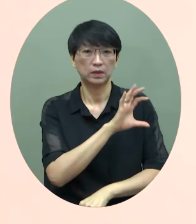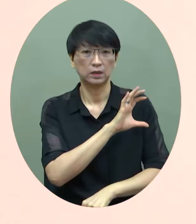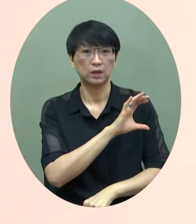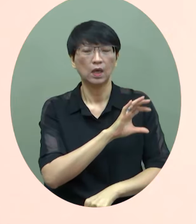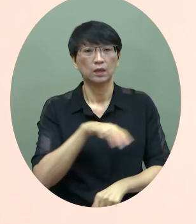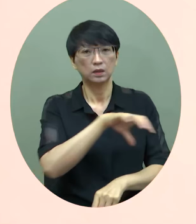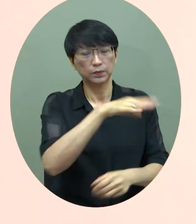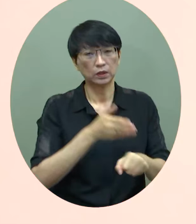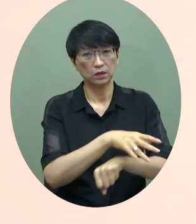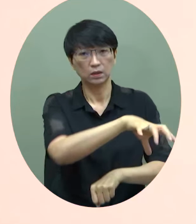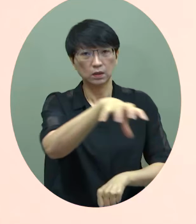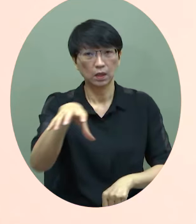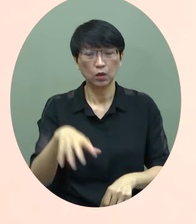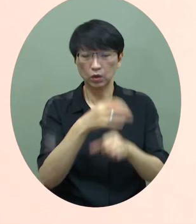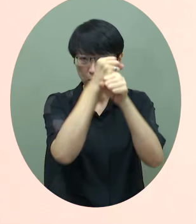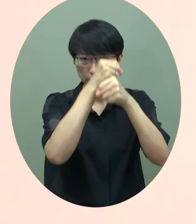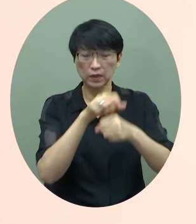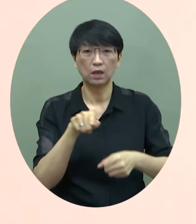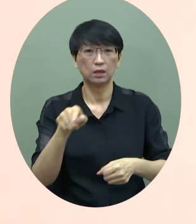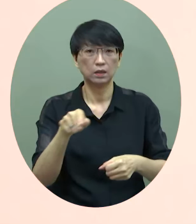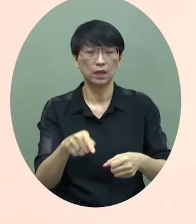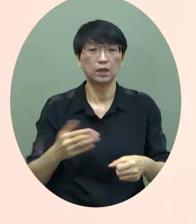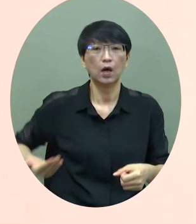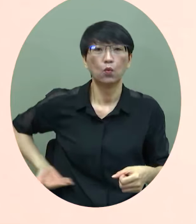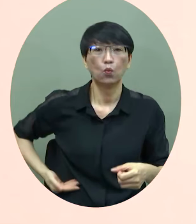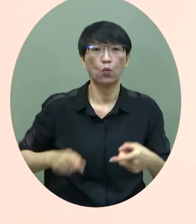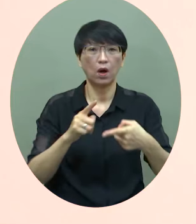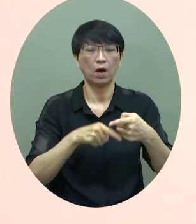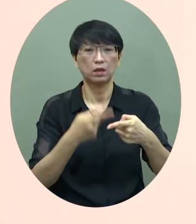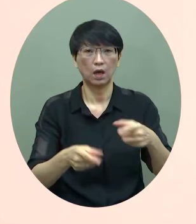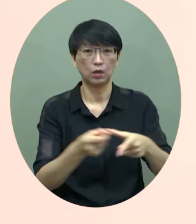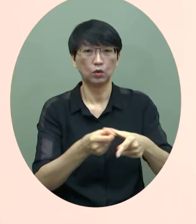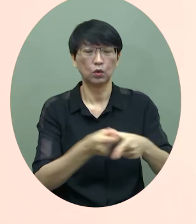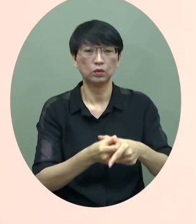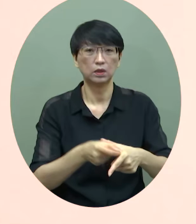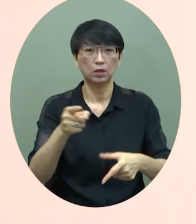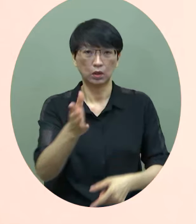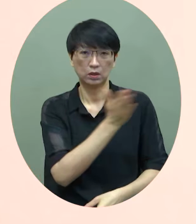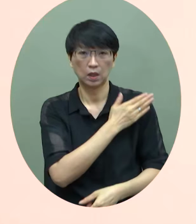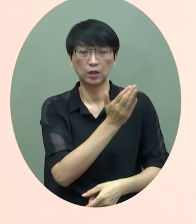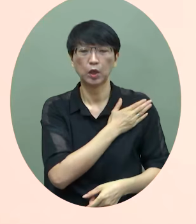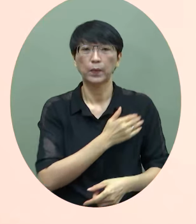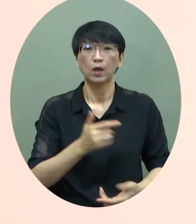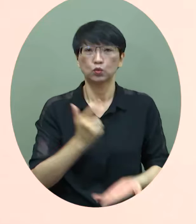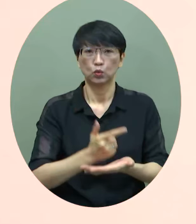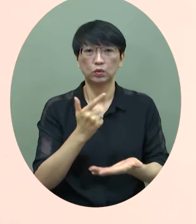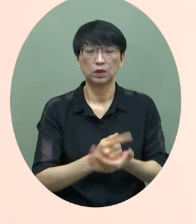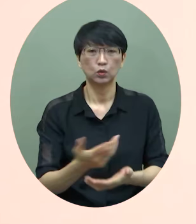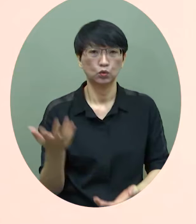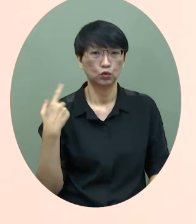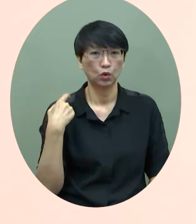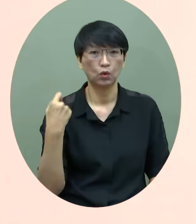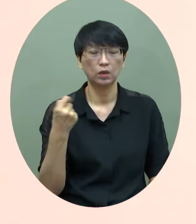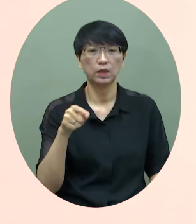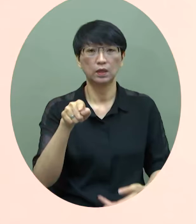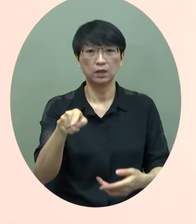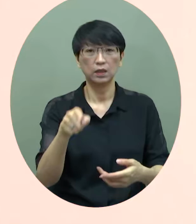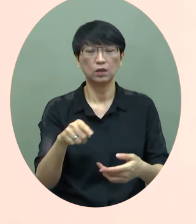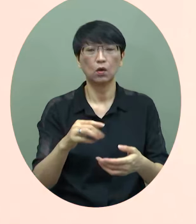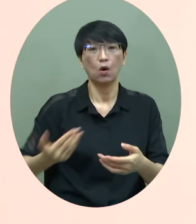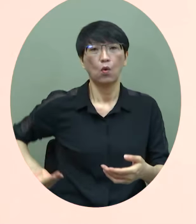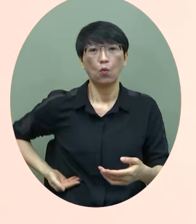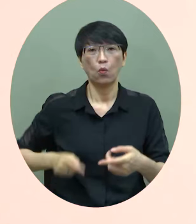華大基因都是擔當非常重要的責任沒錯 近日華大基因